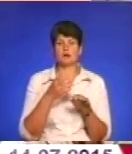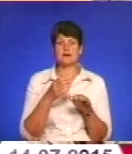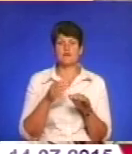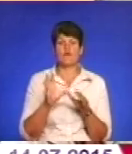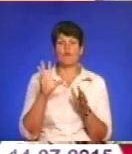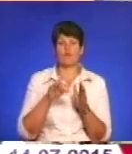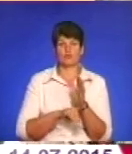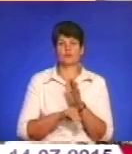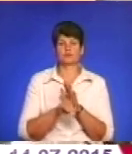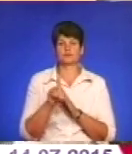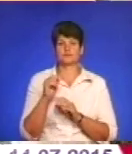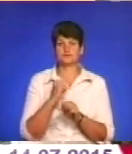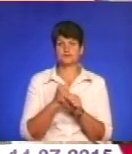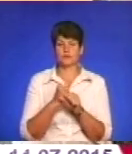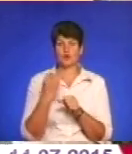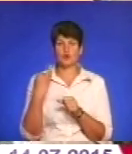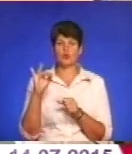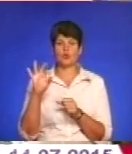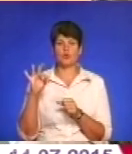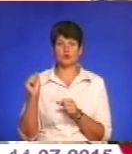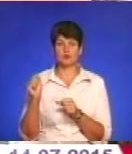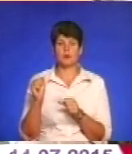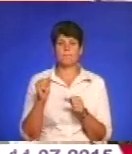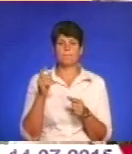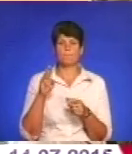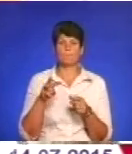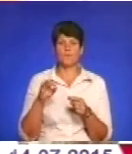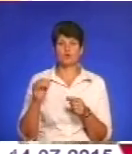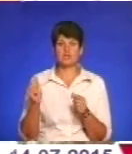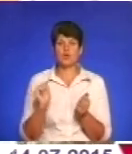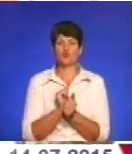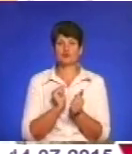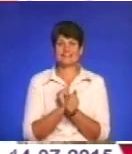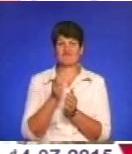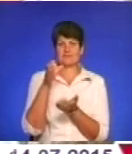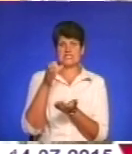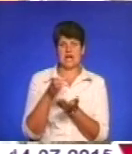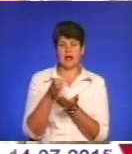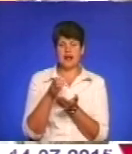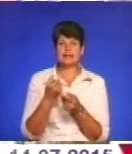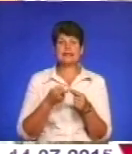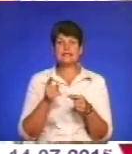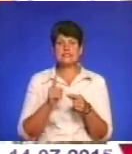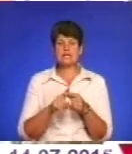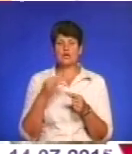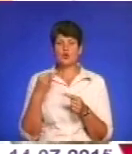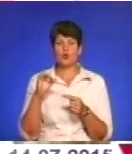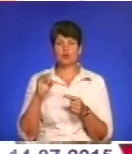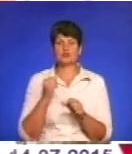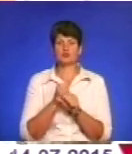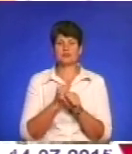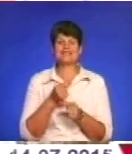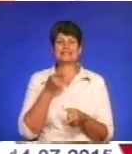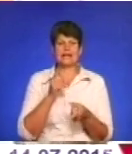Впровадили йогурт «Молокія густий» в стакані. Ці йогурти виготовлені виключно